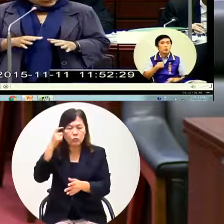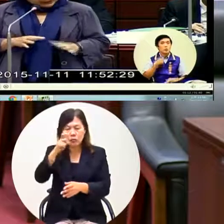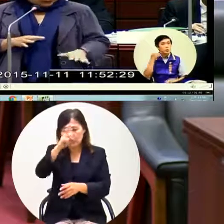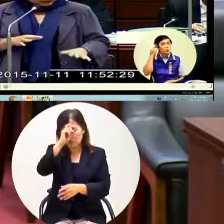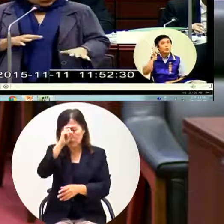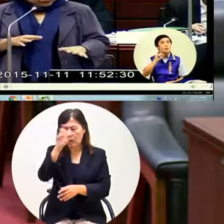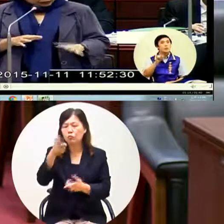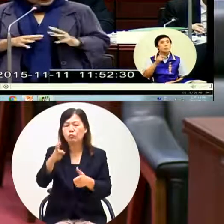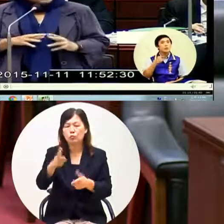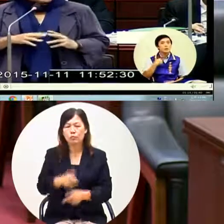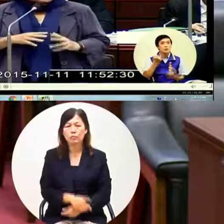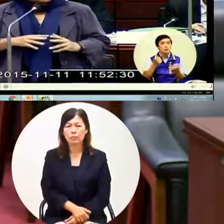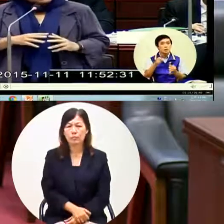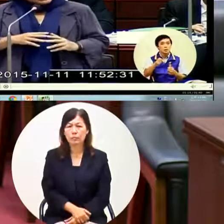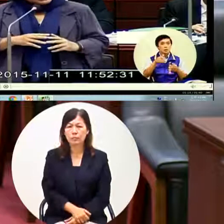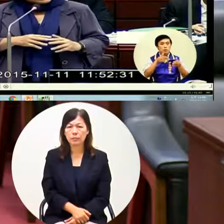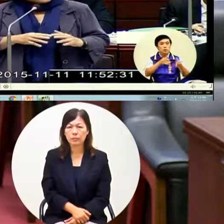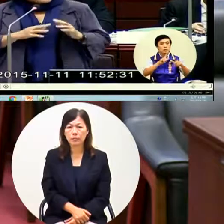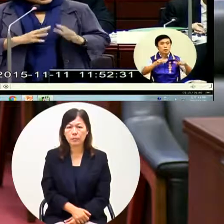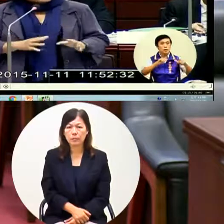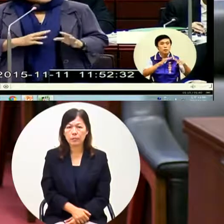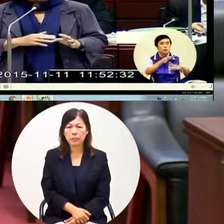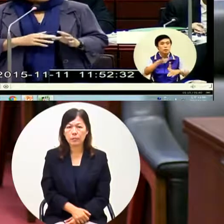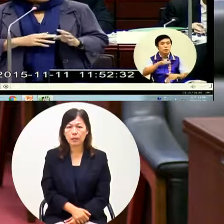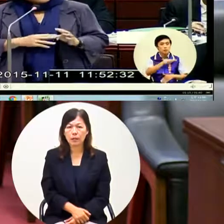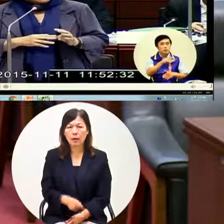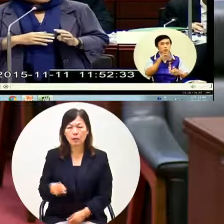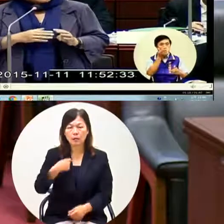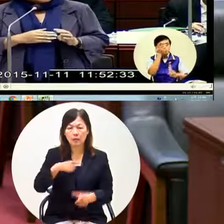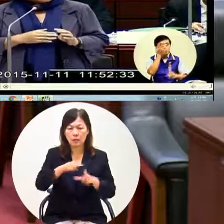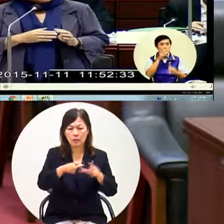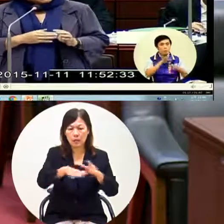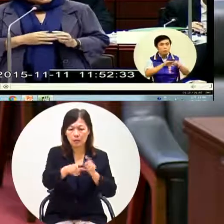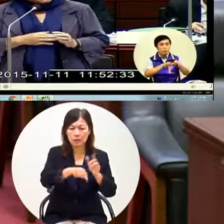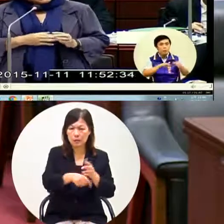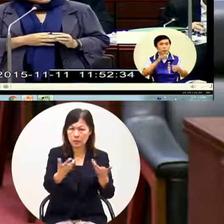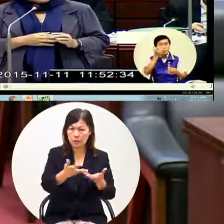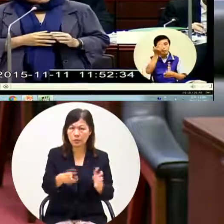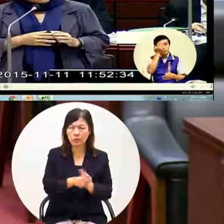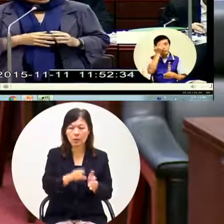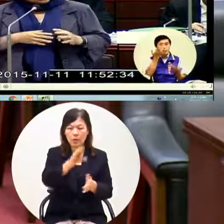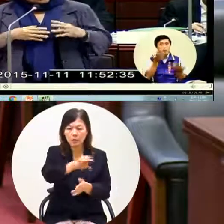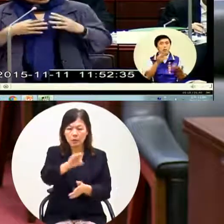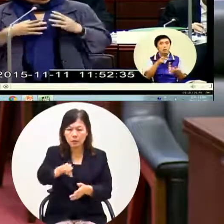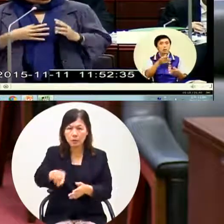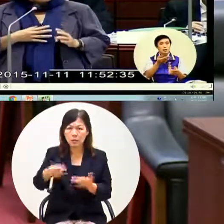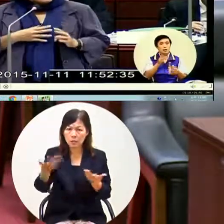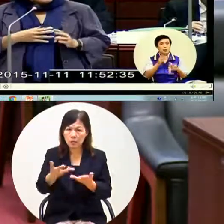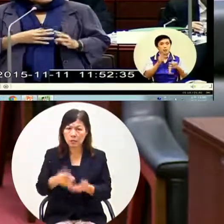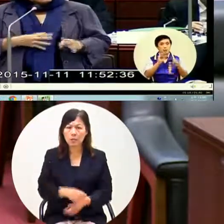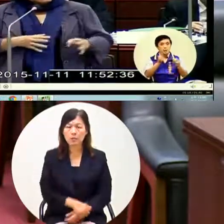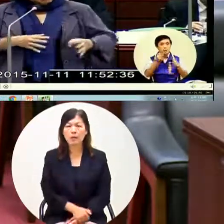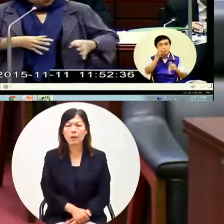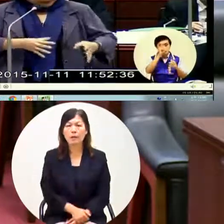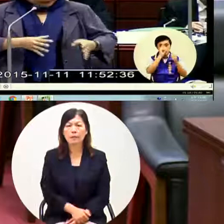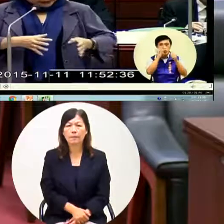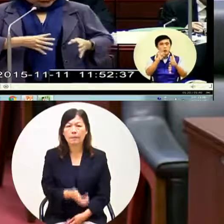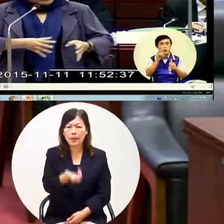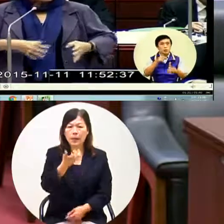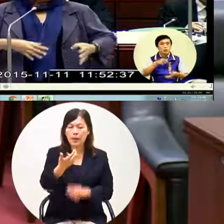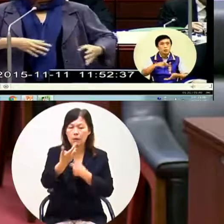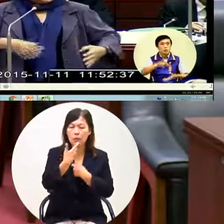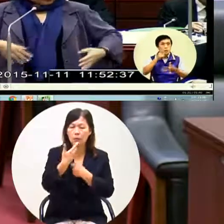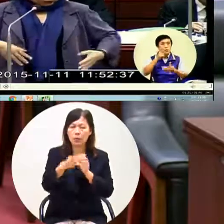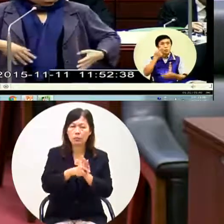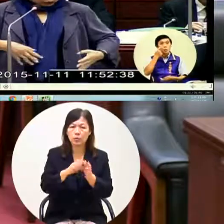望我们在这整个大城这个问题，停车的问题，既就徐议员刚的咨询凸显到我们在